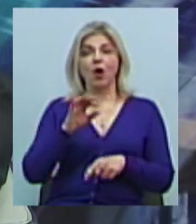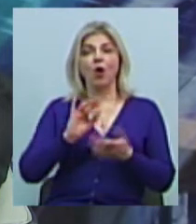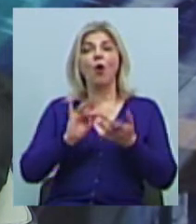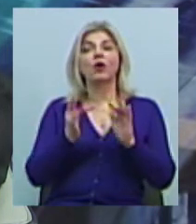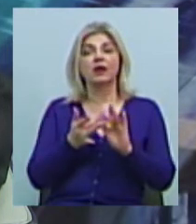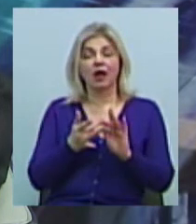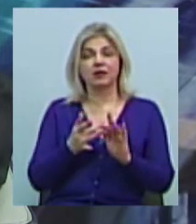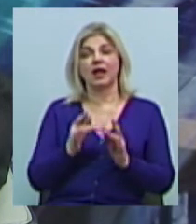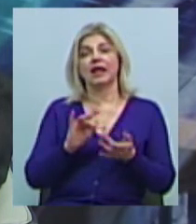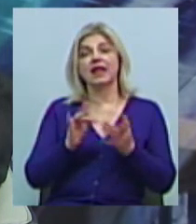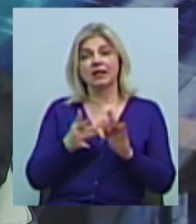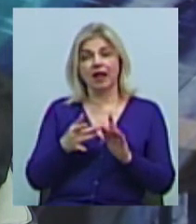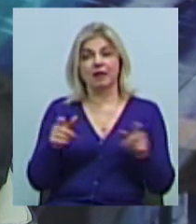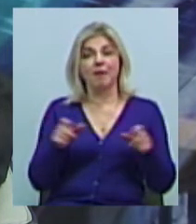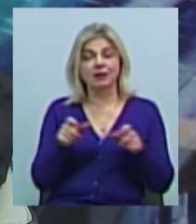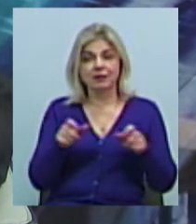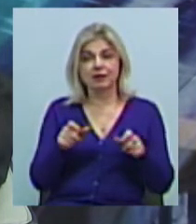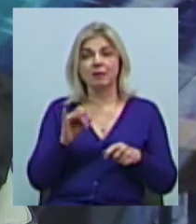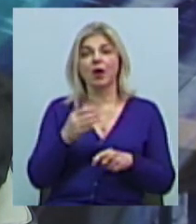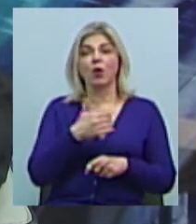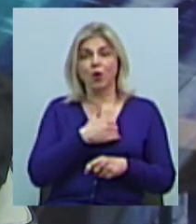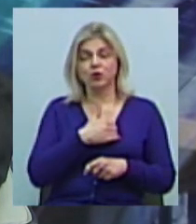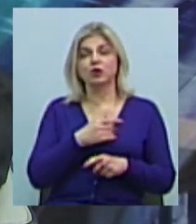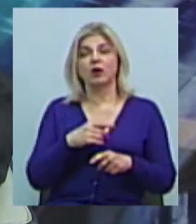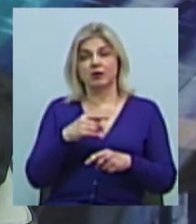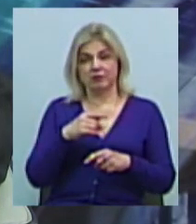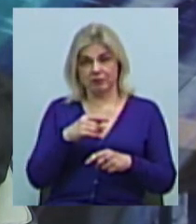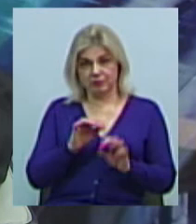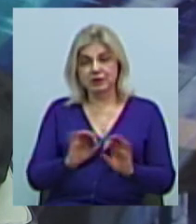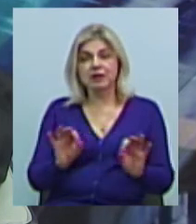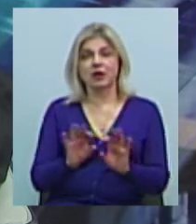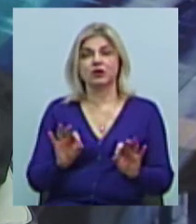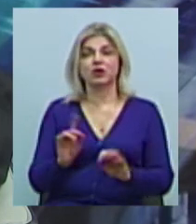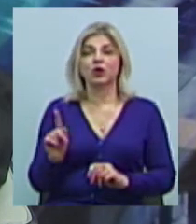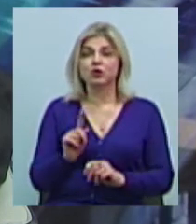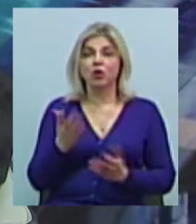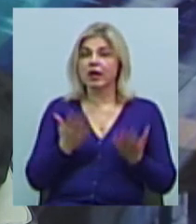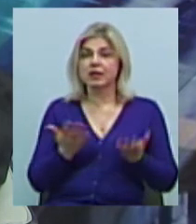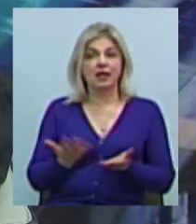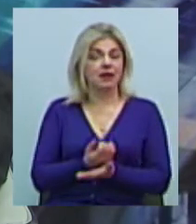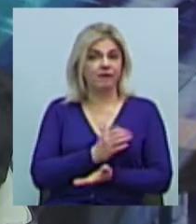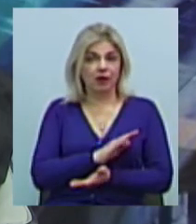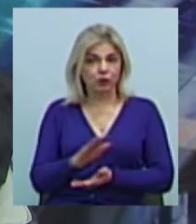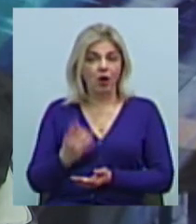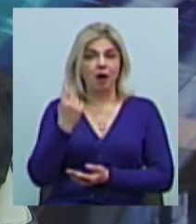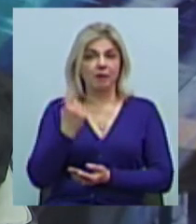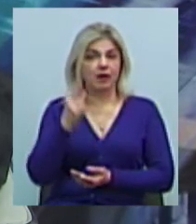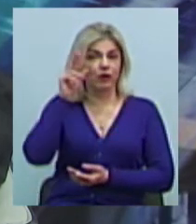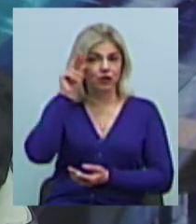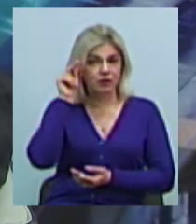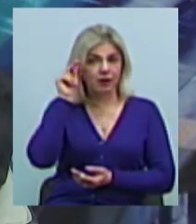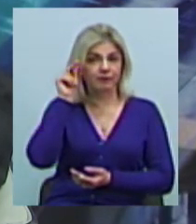онлайн-сервісами, інтернет-магазином. Хочу також зазначити, що якщо не вдалося все ж таки 1 числа,